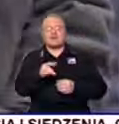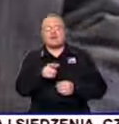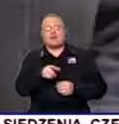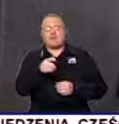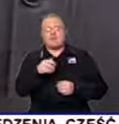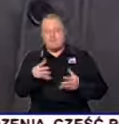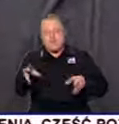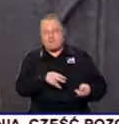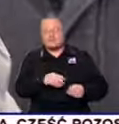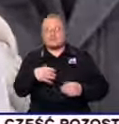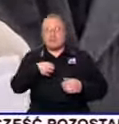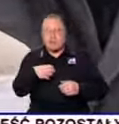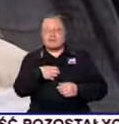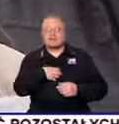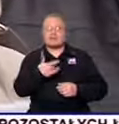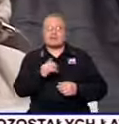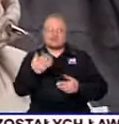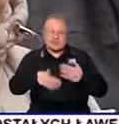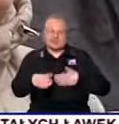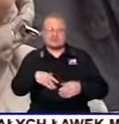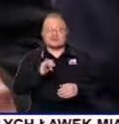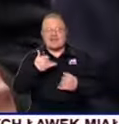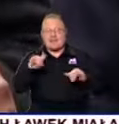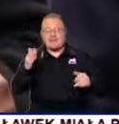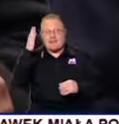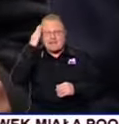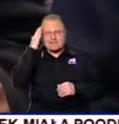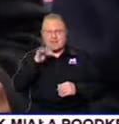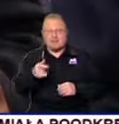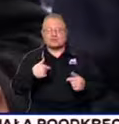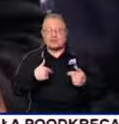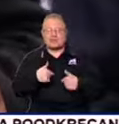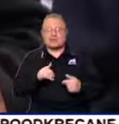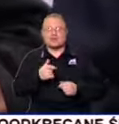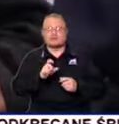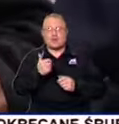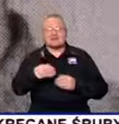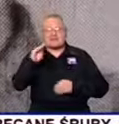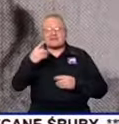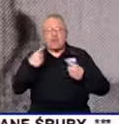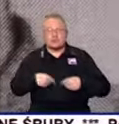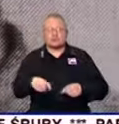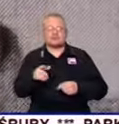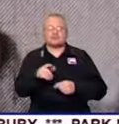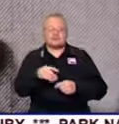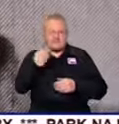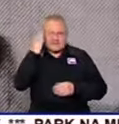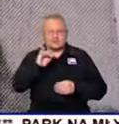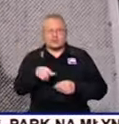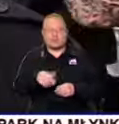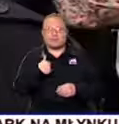jest bolesny, to cieszy, że inni pamiętają o ich cierpieniu, a coraz więcej osób wie, że w Łodzi działał taki